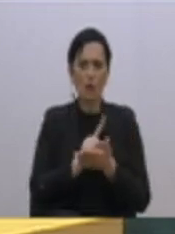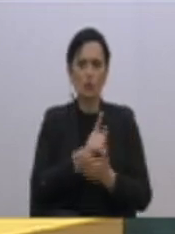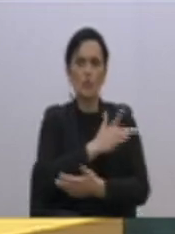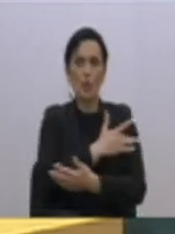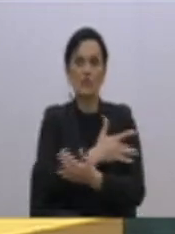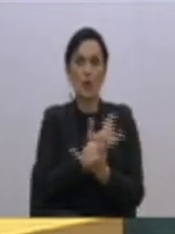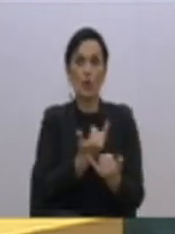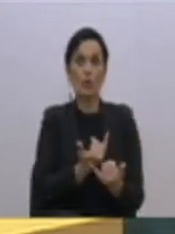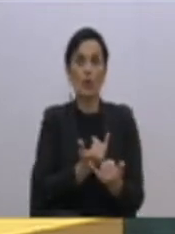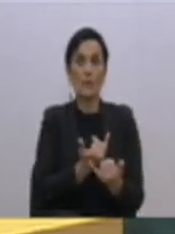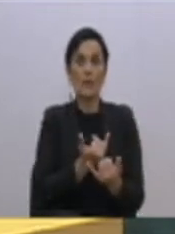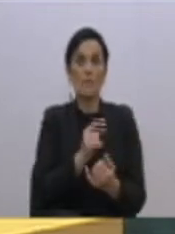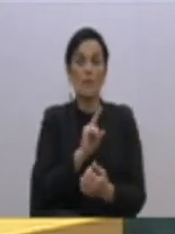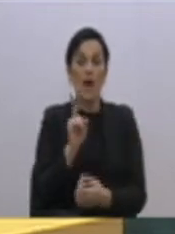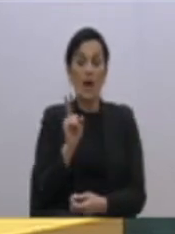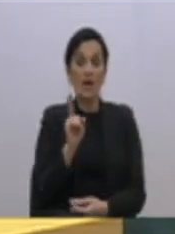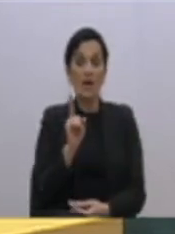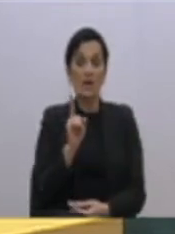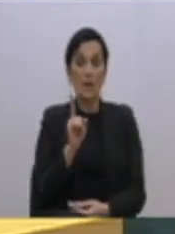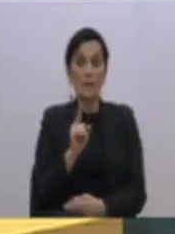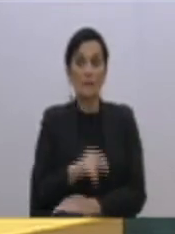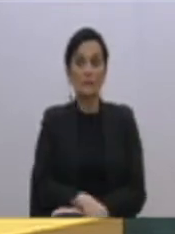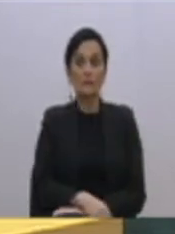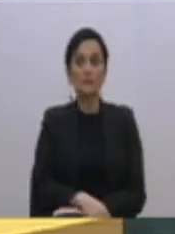მომსახურების. მაგრამ